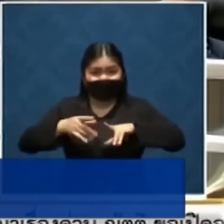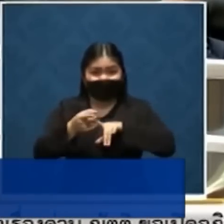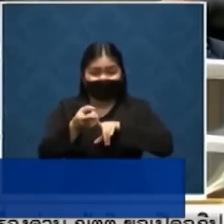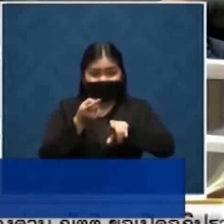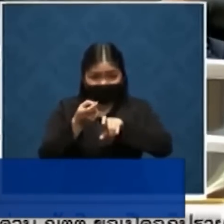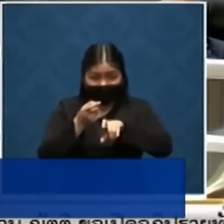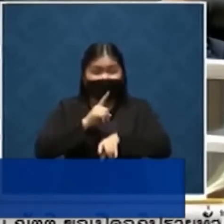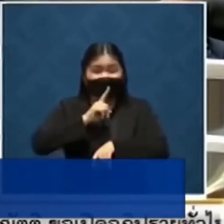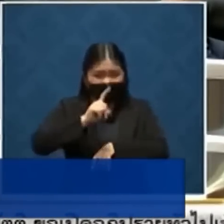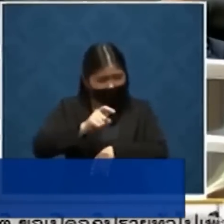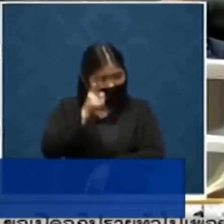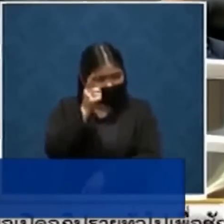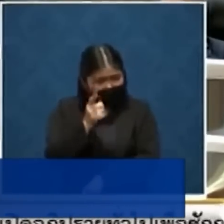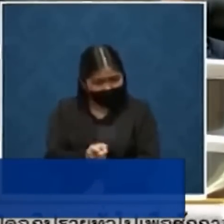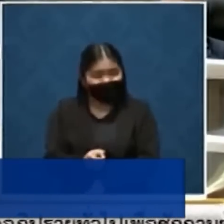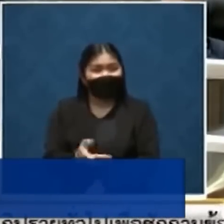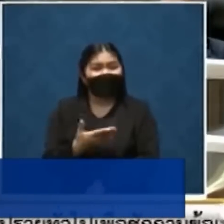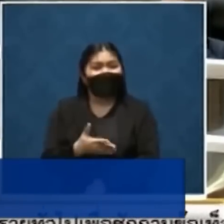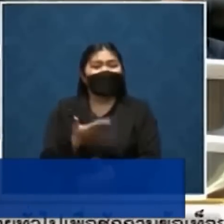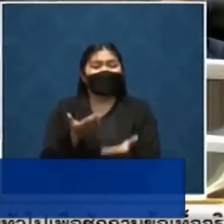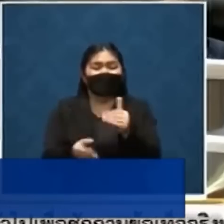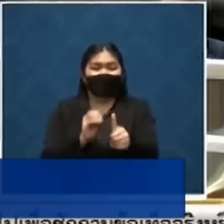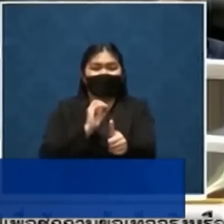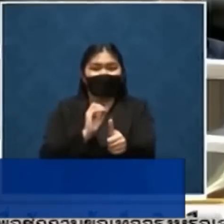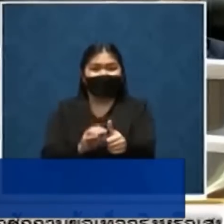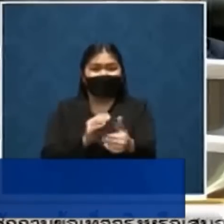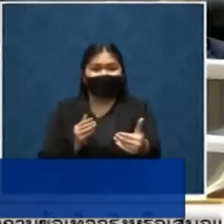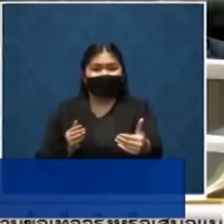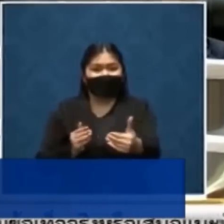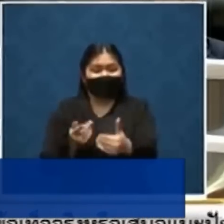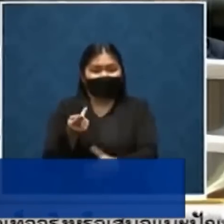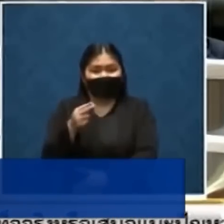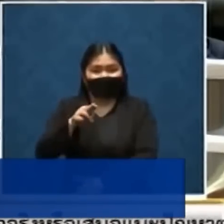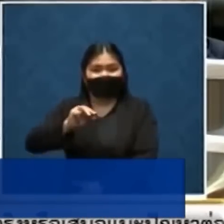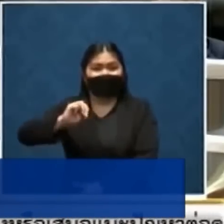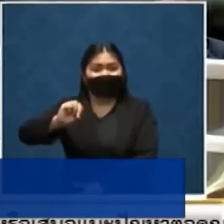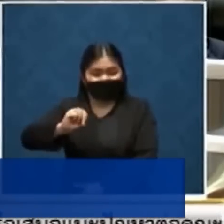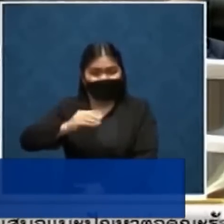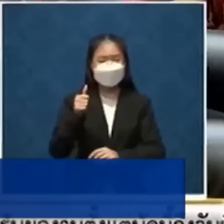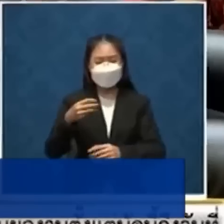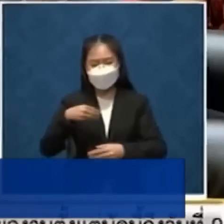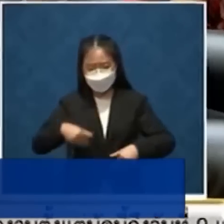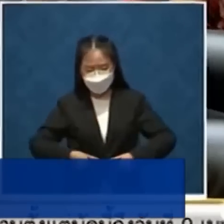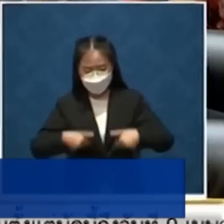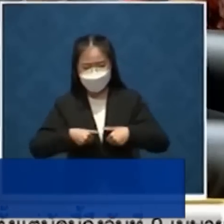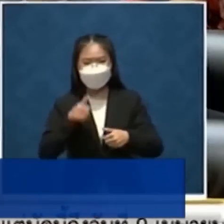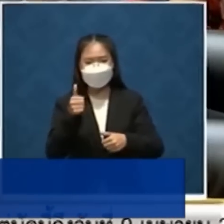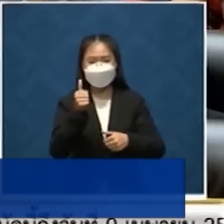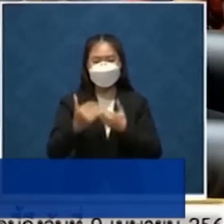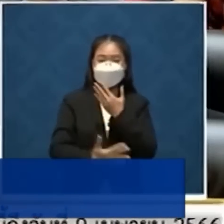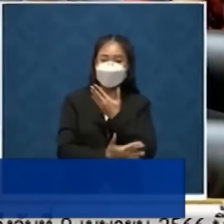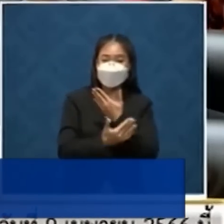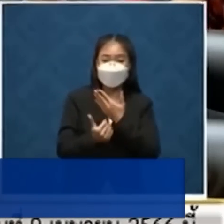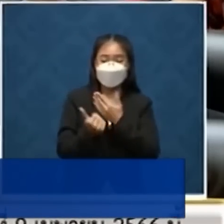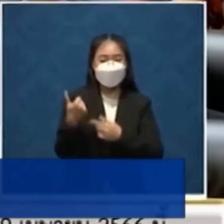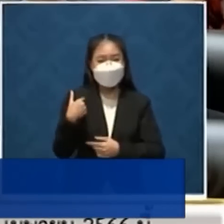รัตน์หัวหน้าพรรคก้าวไกลขึ้นอภิปรายเป็นคนที่2นะครับและเป็นคนแรกของพรรคก้าวไกลโดยเริ่